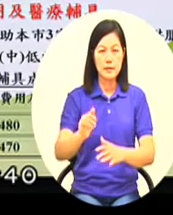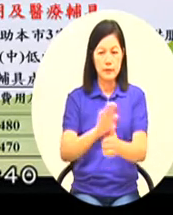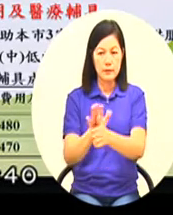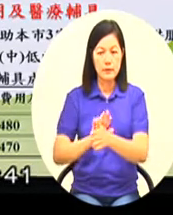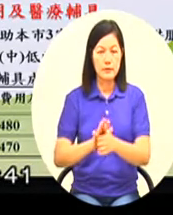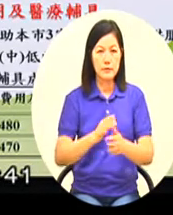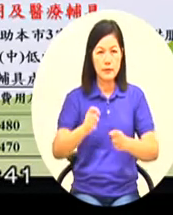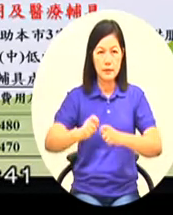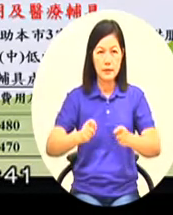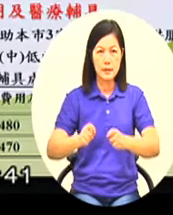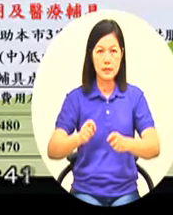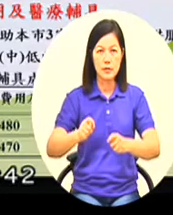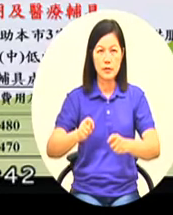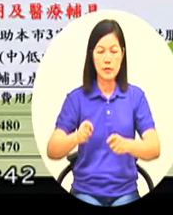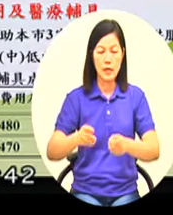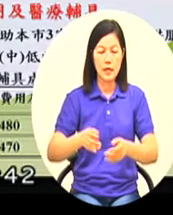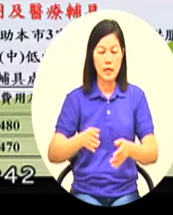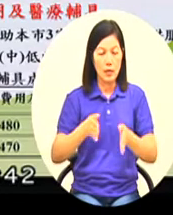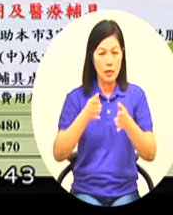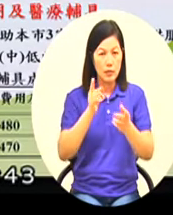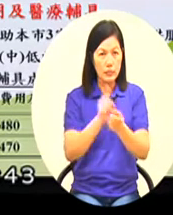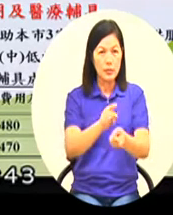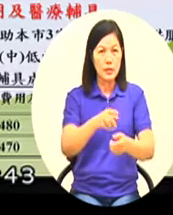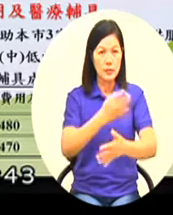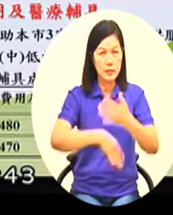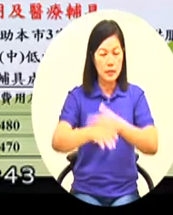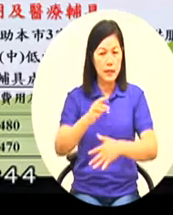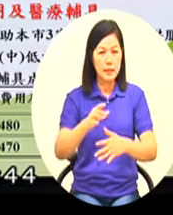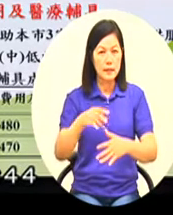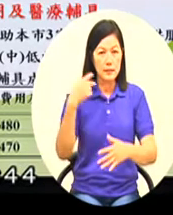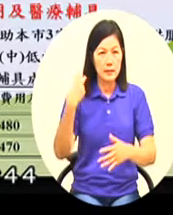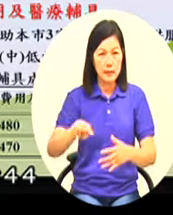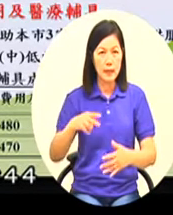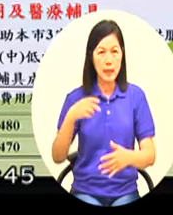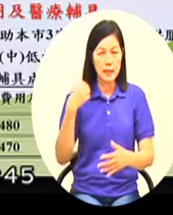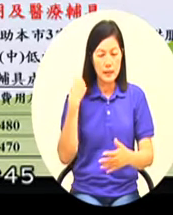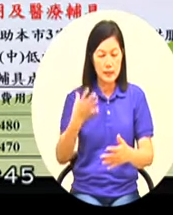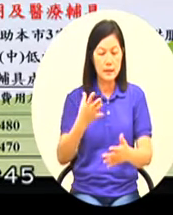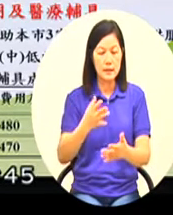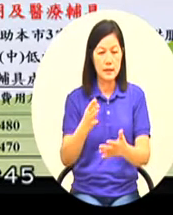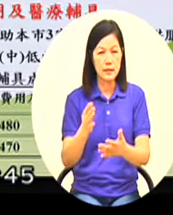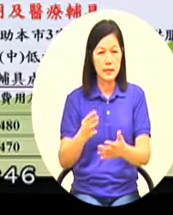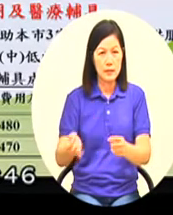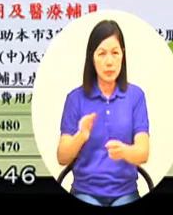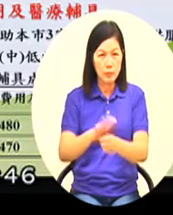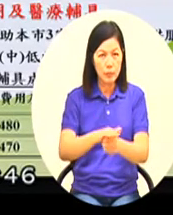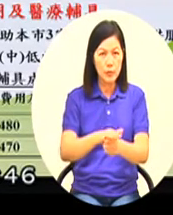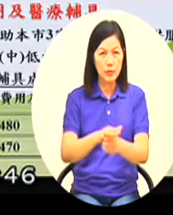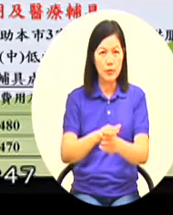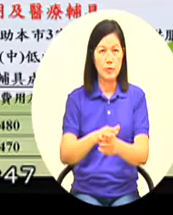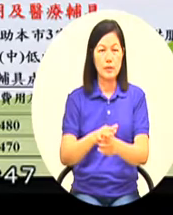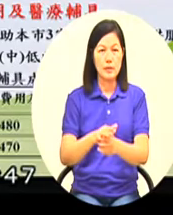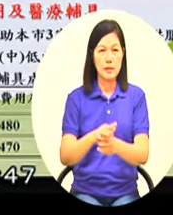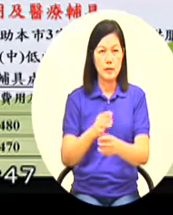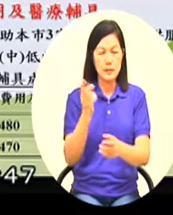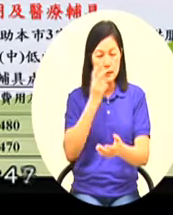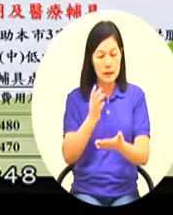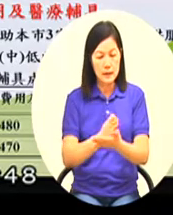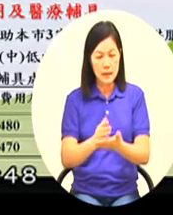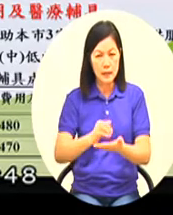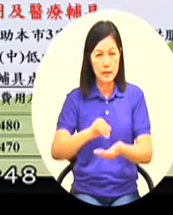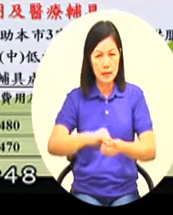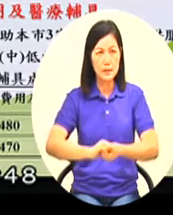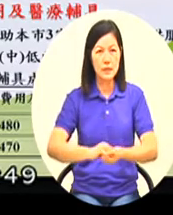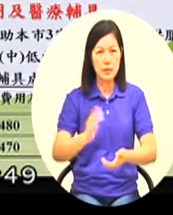另外对身心障碍者重新鉴定的自费检查补助的计划，这也在执行当中。在心理卫生部分，